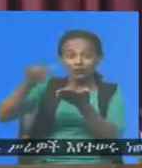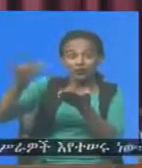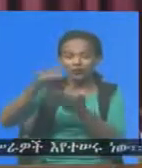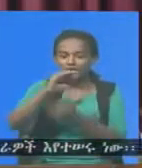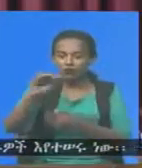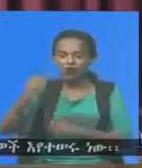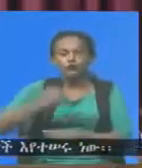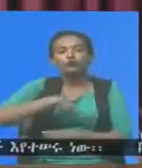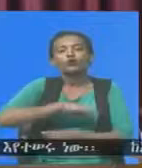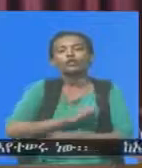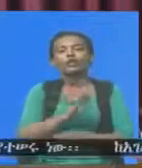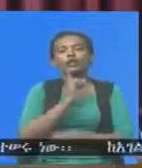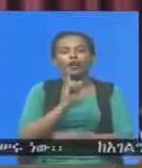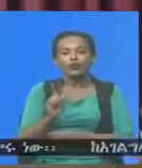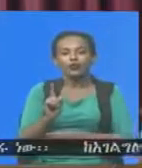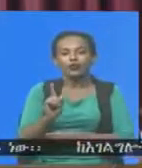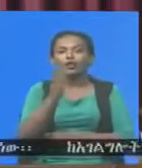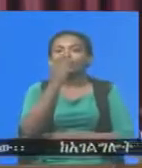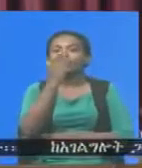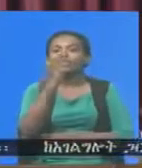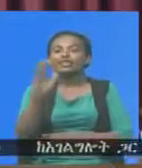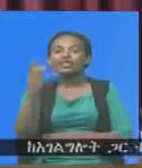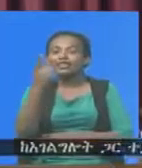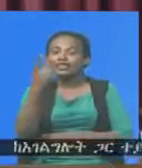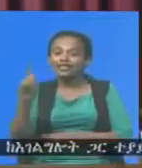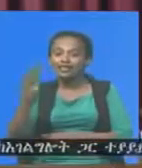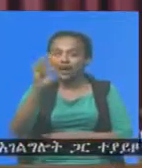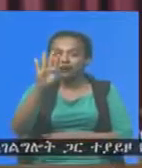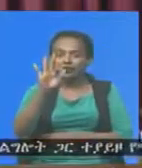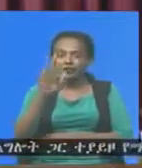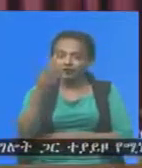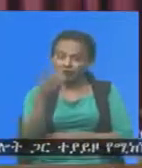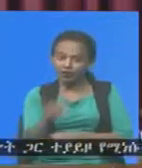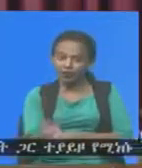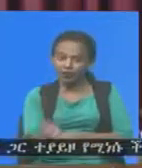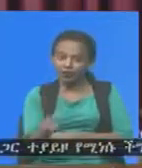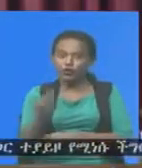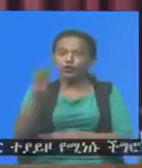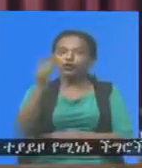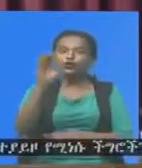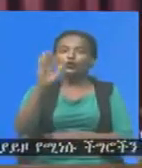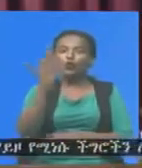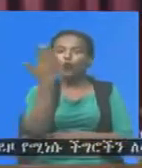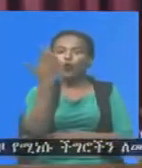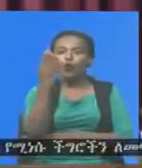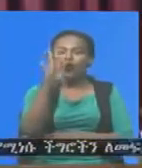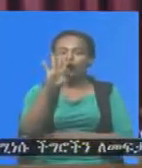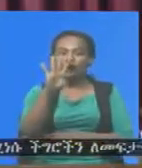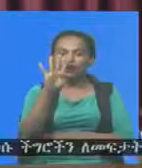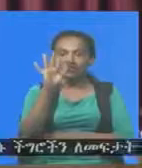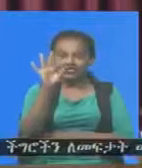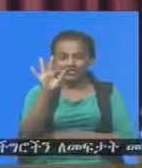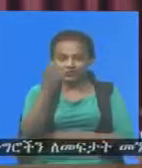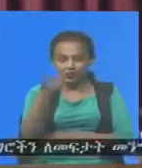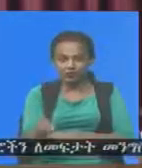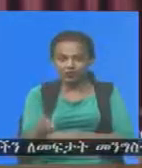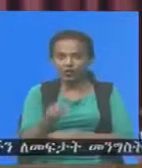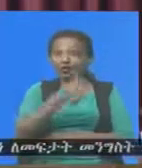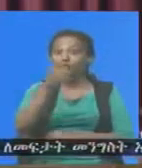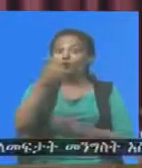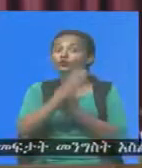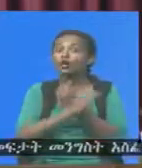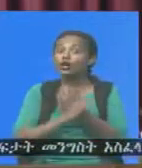ነው። በጊኒ 49% ገዝቷል። ቶጎ 49% ገዝቷል። ሌሎች ሀገራት